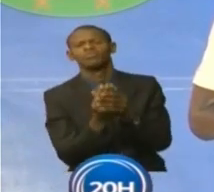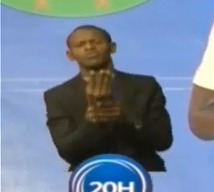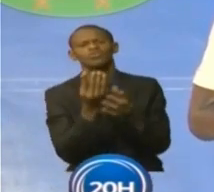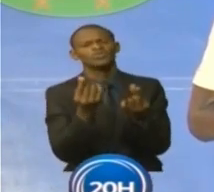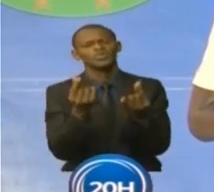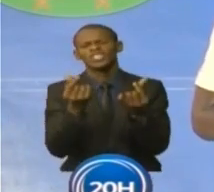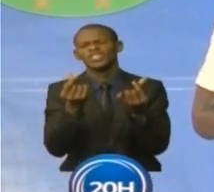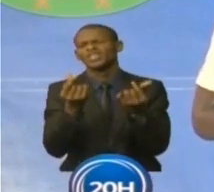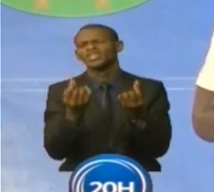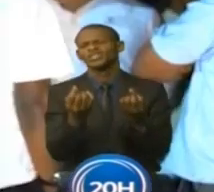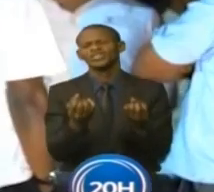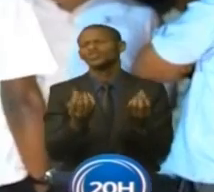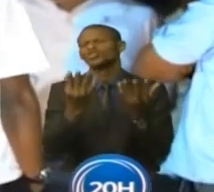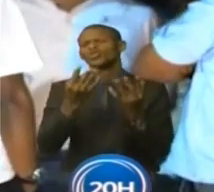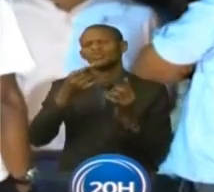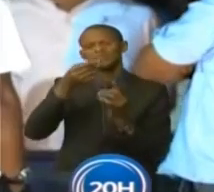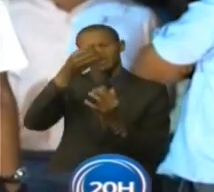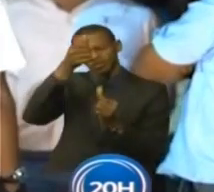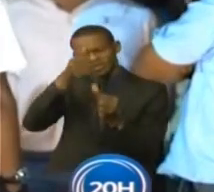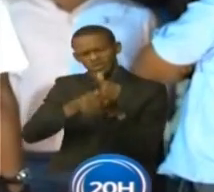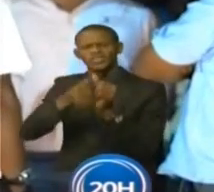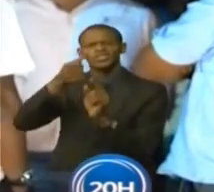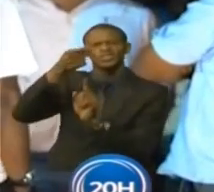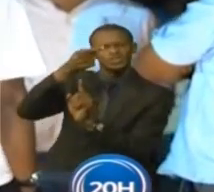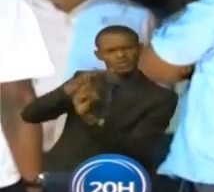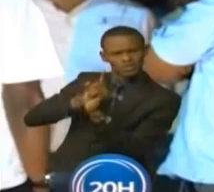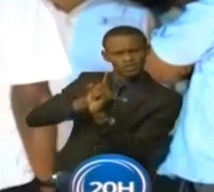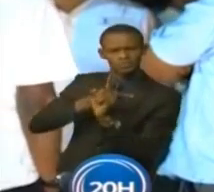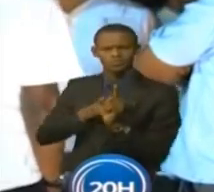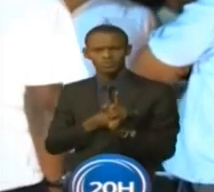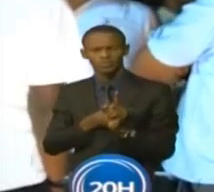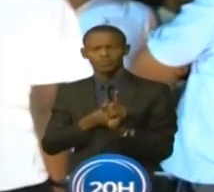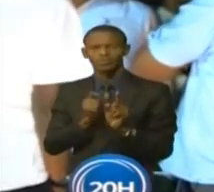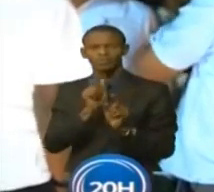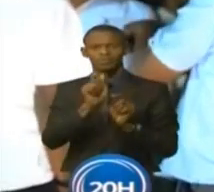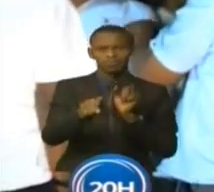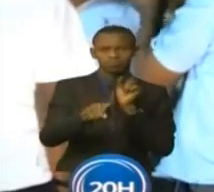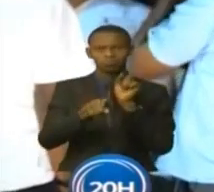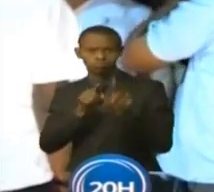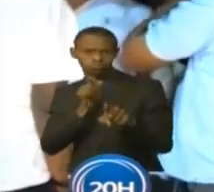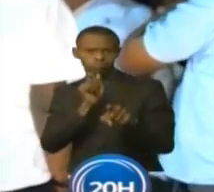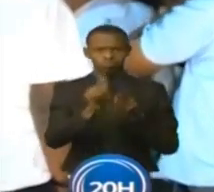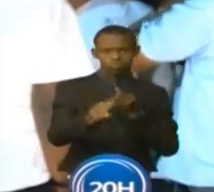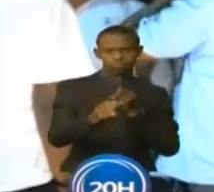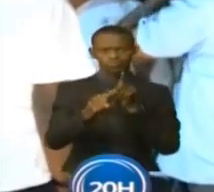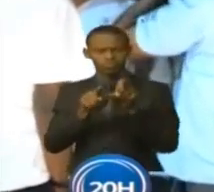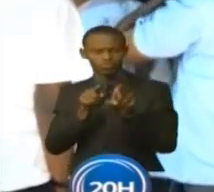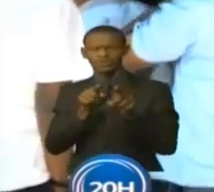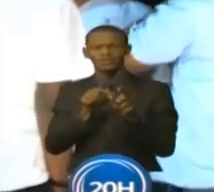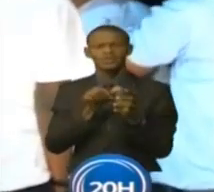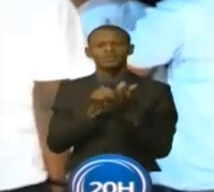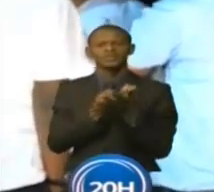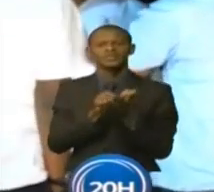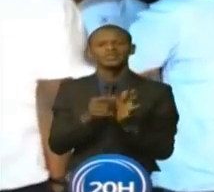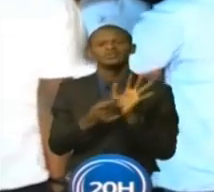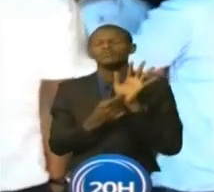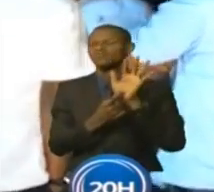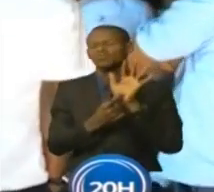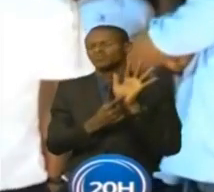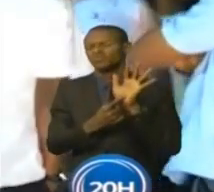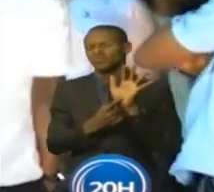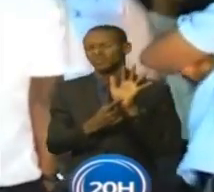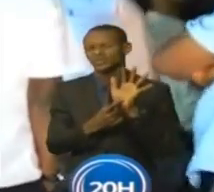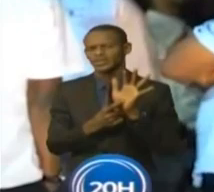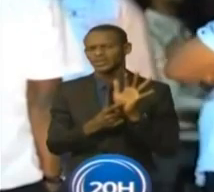par mois? Un briefing presse qui inaugure certainement une série tout au long de la visite